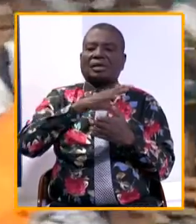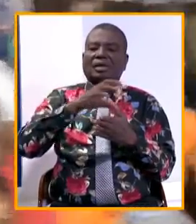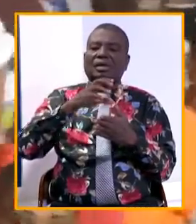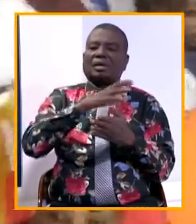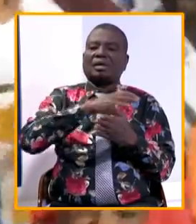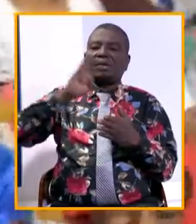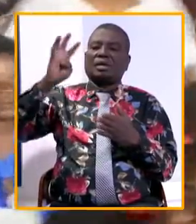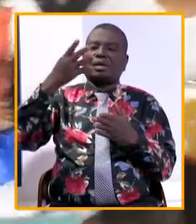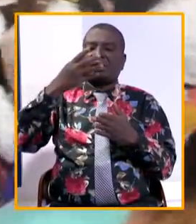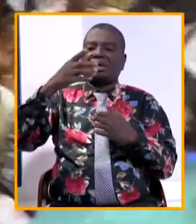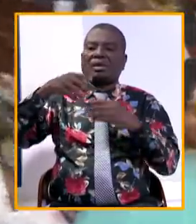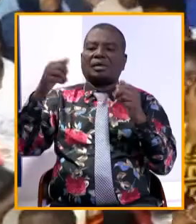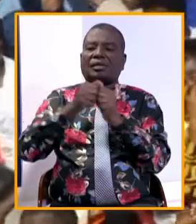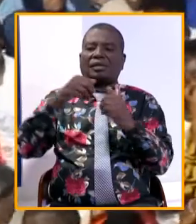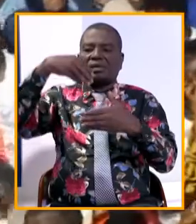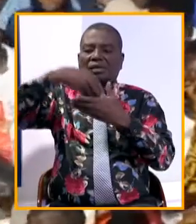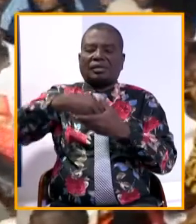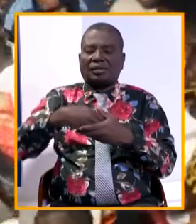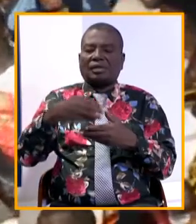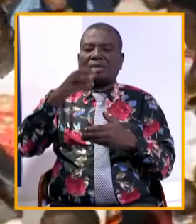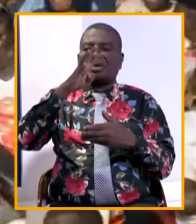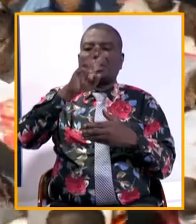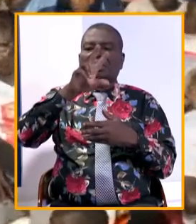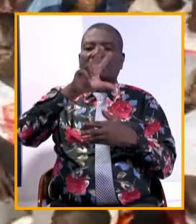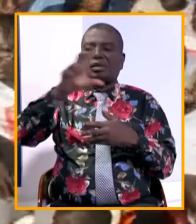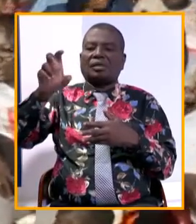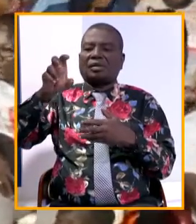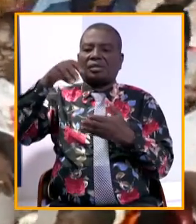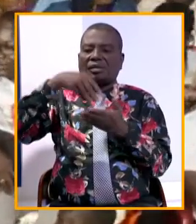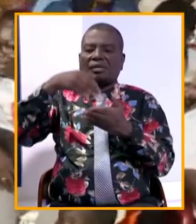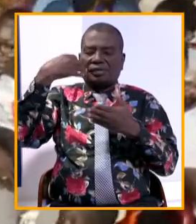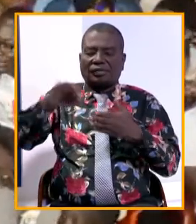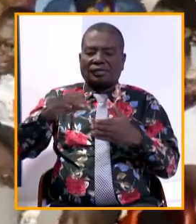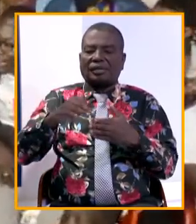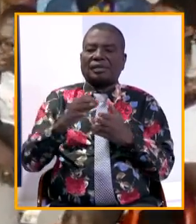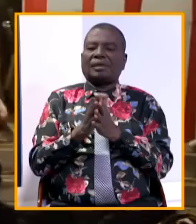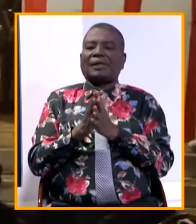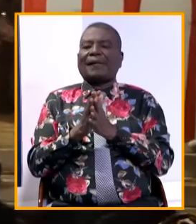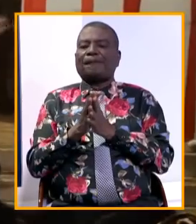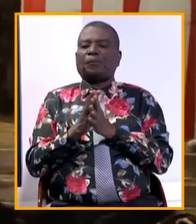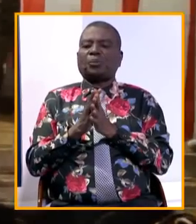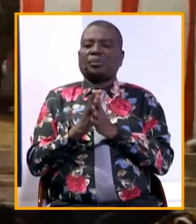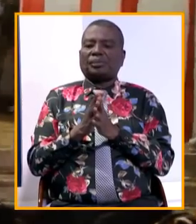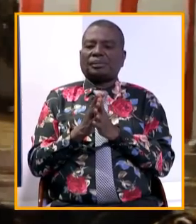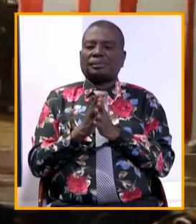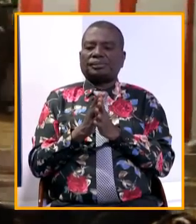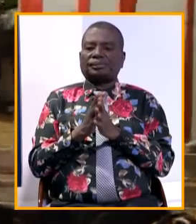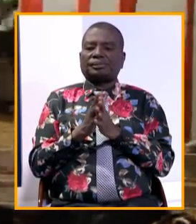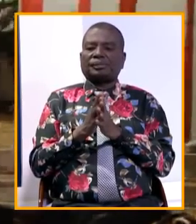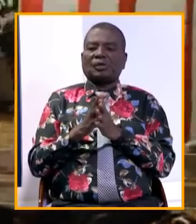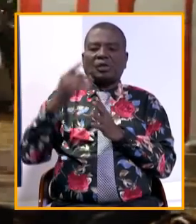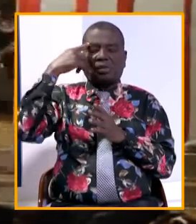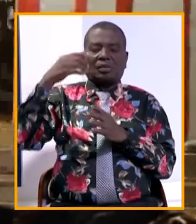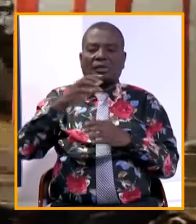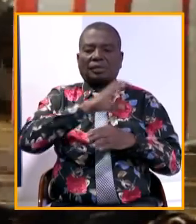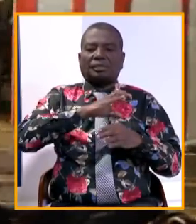de 300 000 francs CFA, soit au total la somme de 2 500 000 francs CFA offerts par le parrain. Selon le